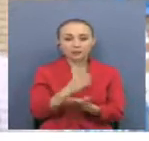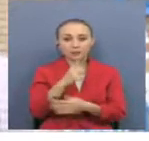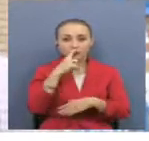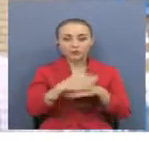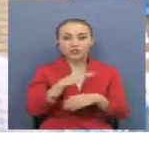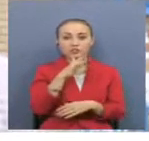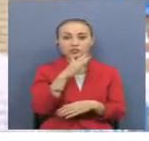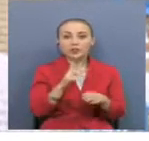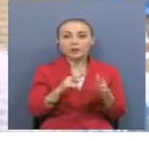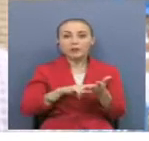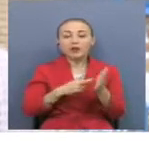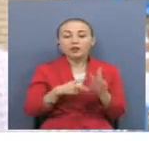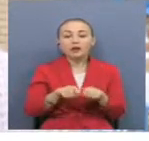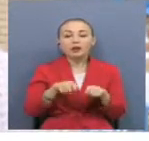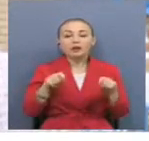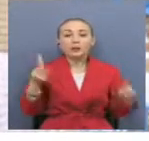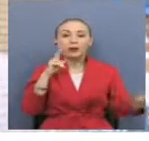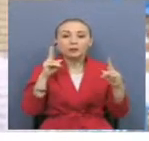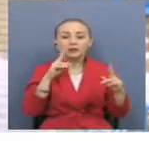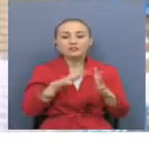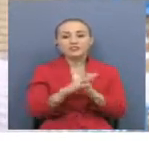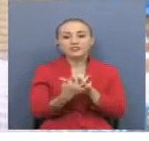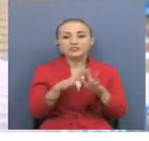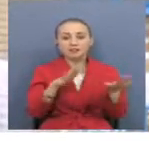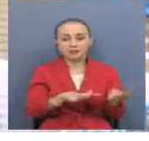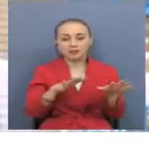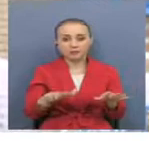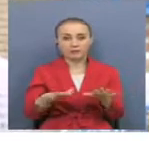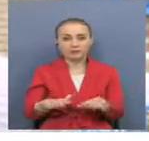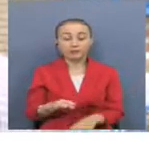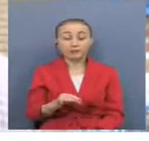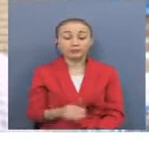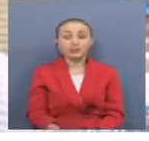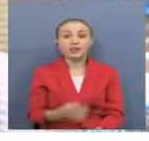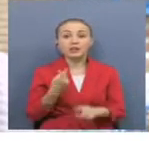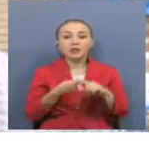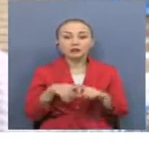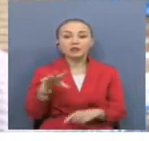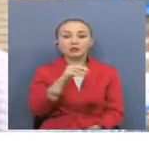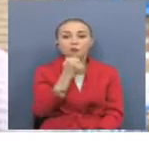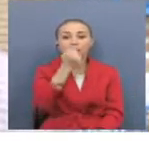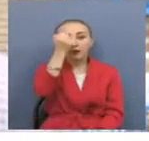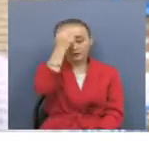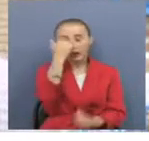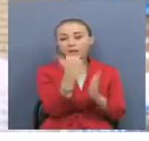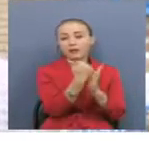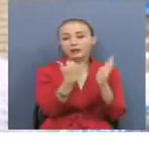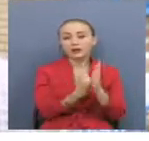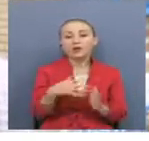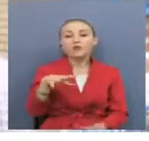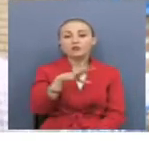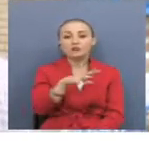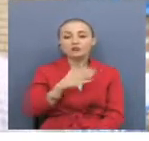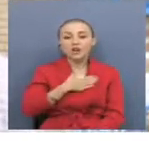сол көмектерін не қылып жатқан. Одан кейінгісі жаңағы бизнес, бастау бизнес бойынша істеп жатқан отбасылар бар. Бізде міне бүгінгі